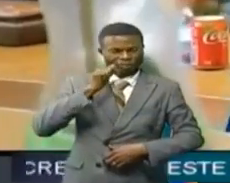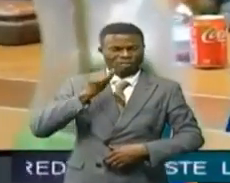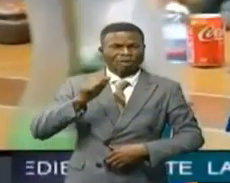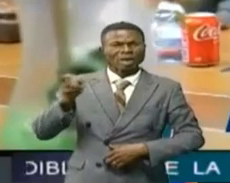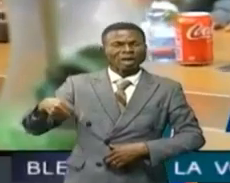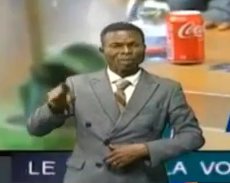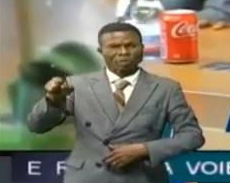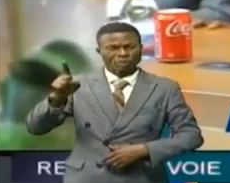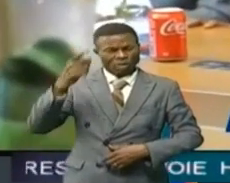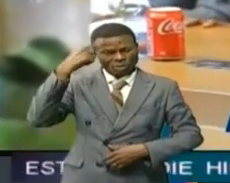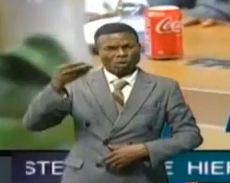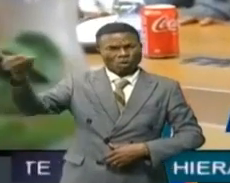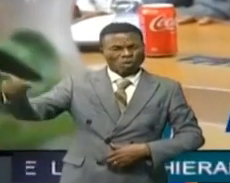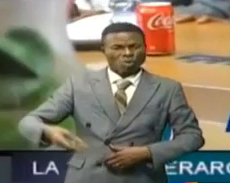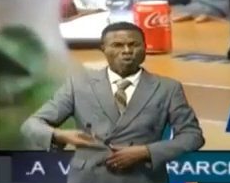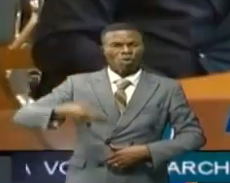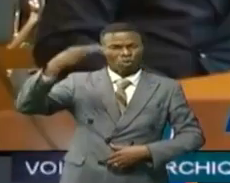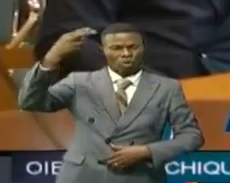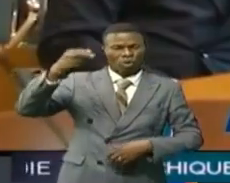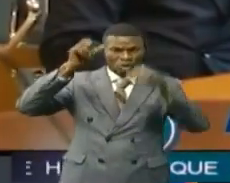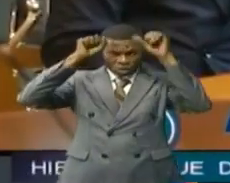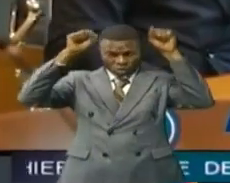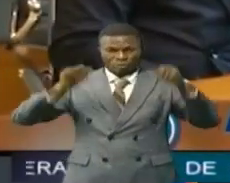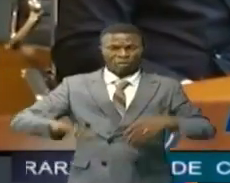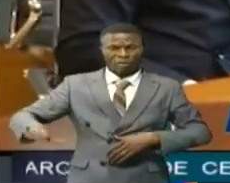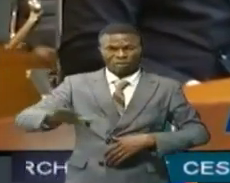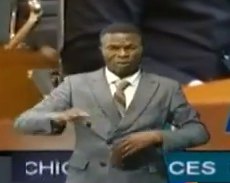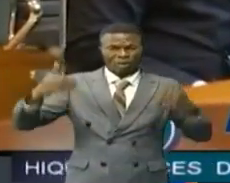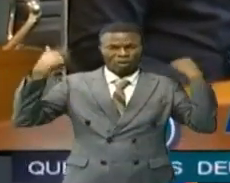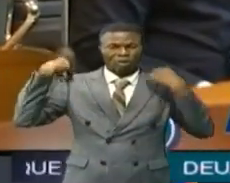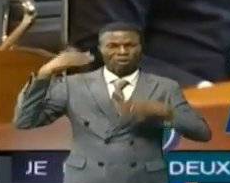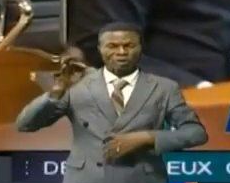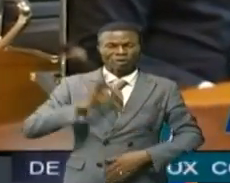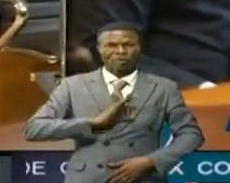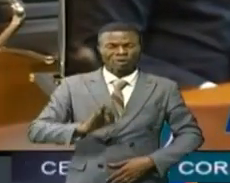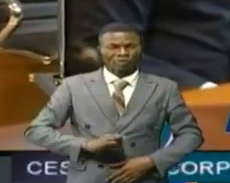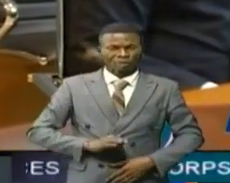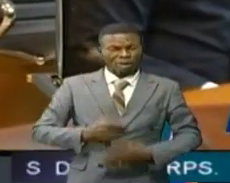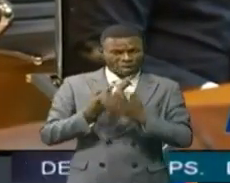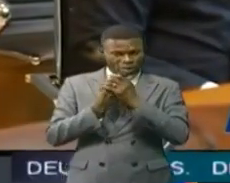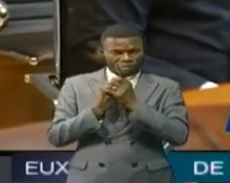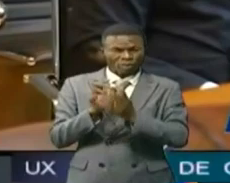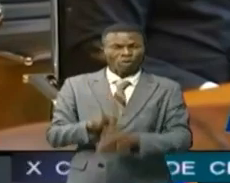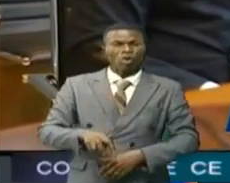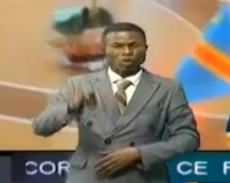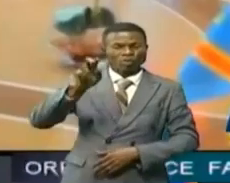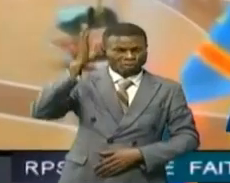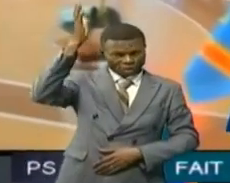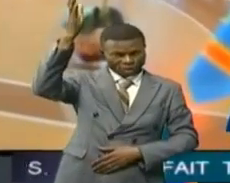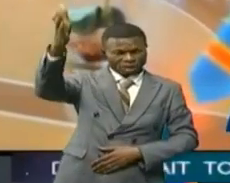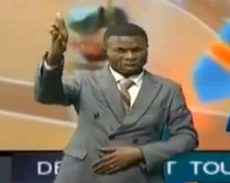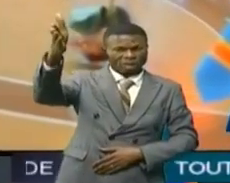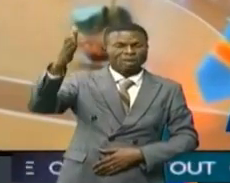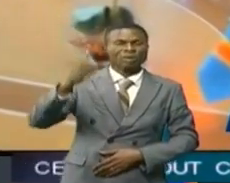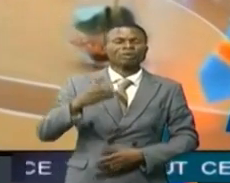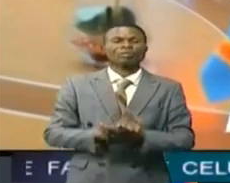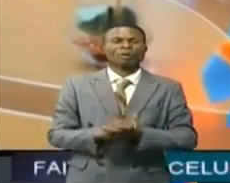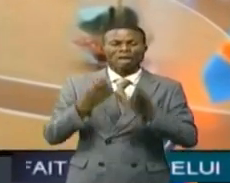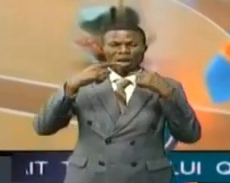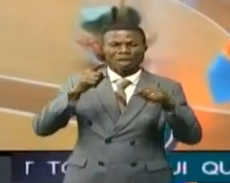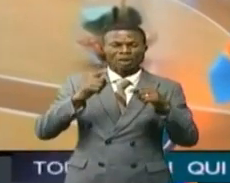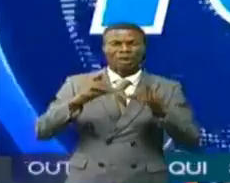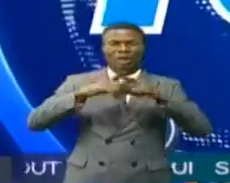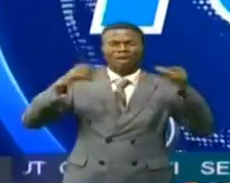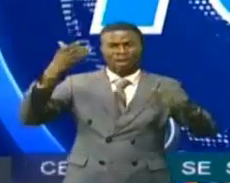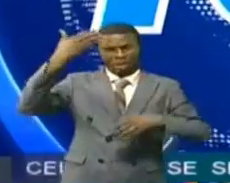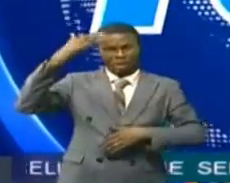pour réserver un accueil délirant au président de la République, chef de l'État, Félix-Antoine Tshisekedi, lors de sa prochaine visite, annoncée dans le Grand